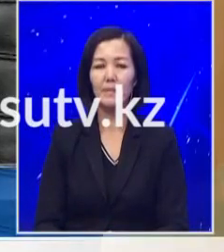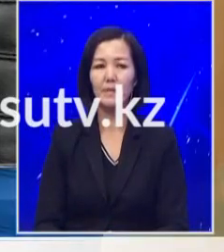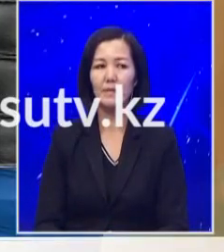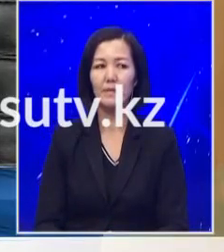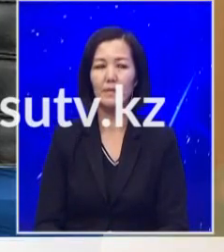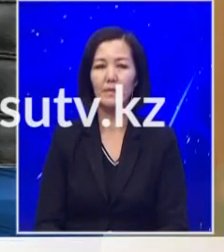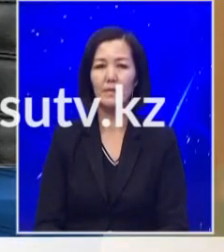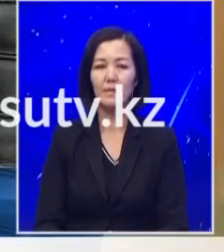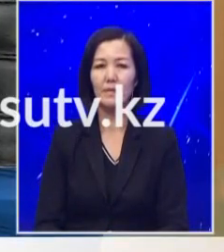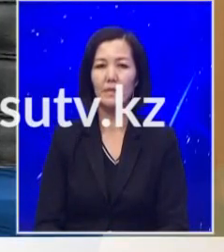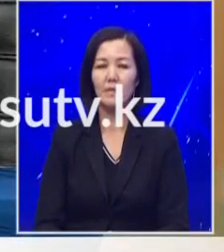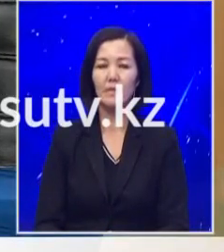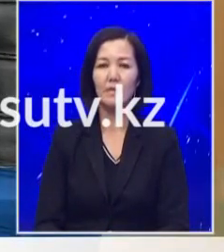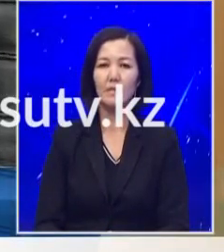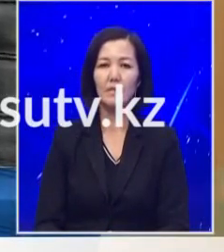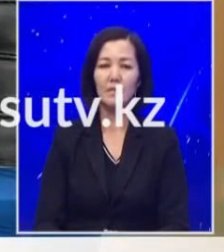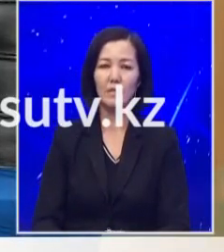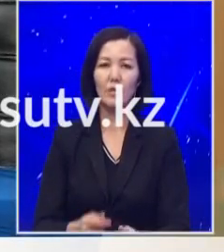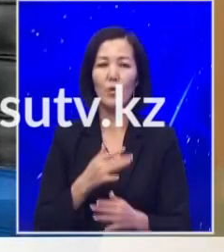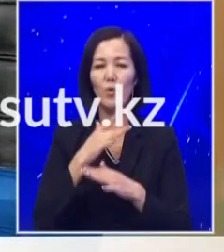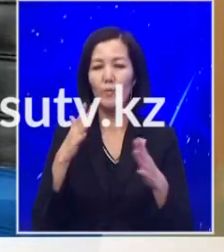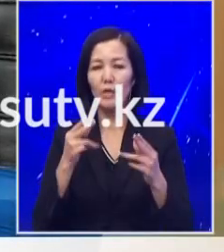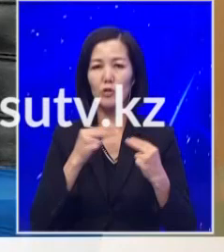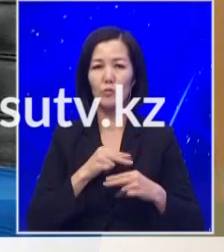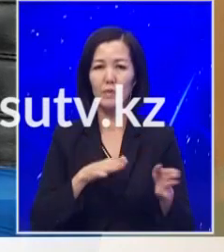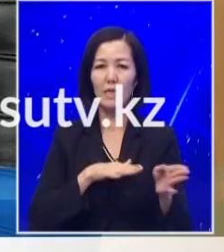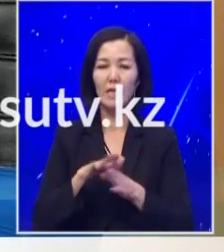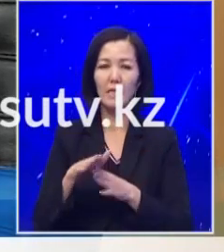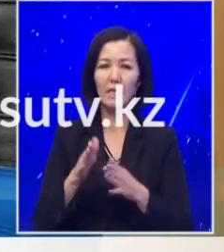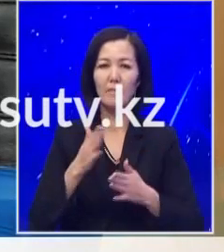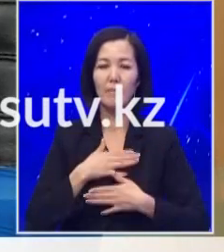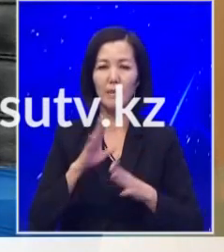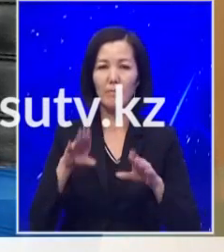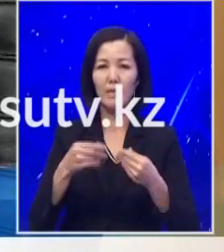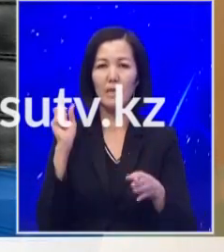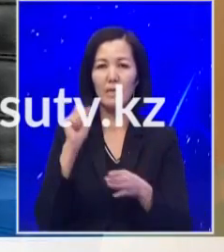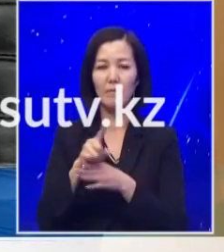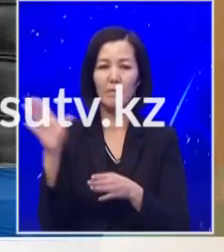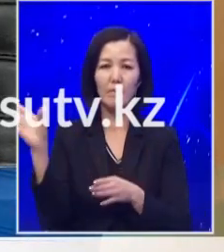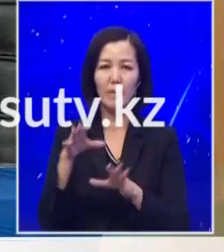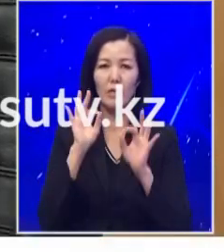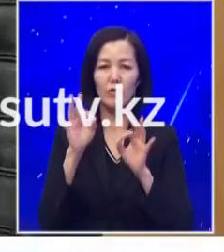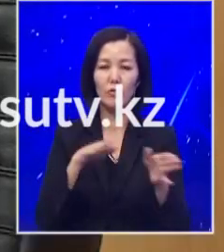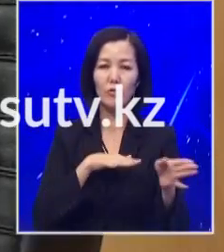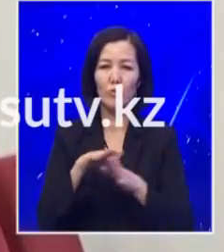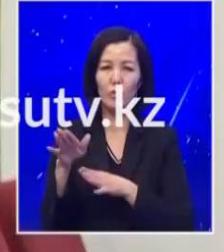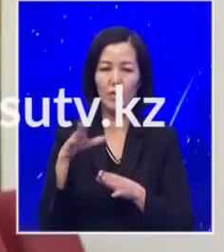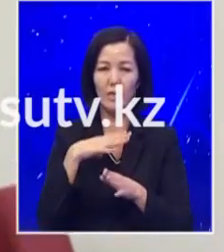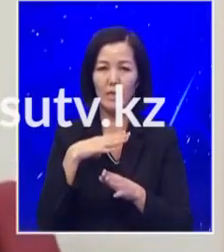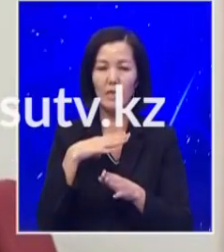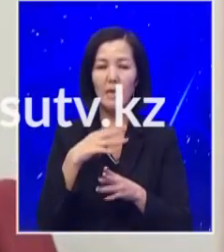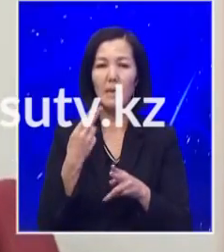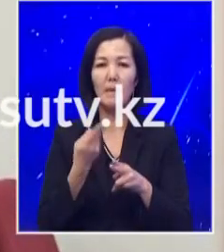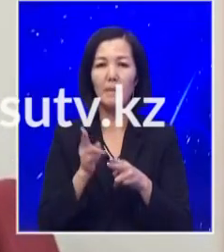Қайрат Найманбайұлына бірталай жұмыстар атқарылды. Мен берген тапсырманың бәрін дұрыс орындады.